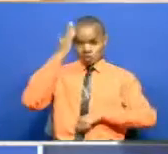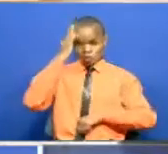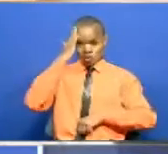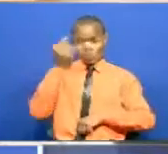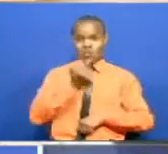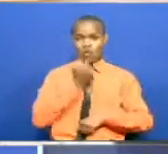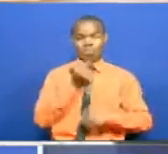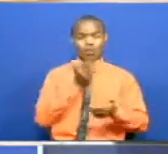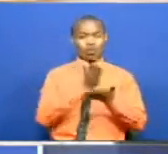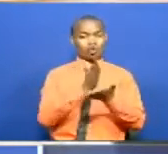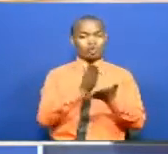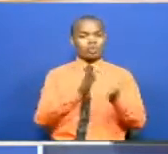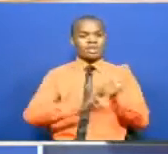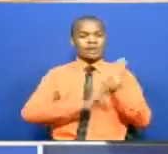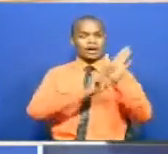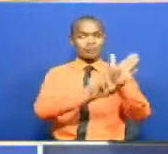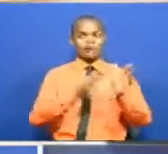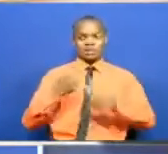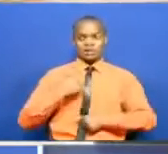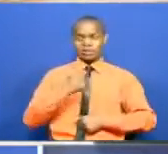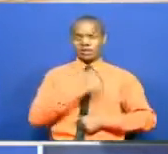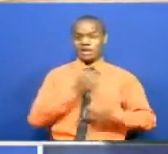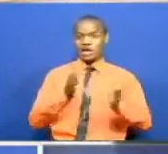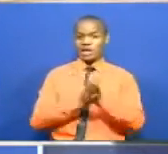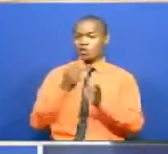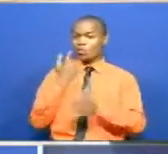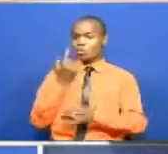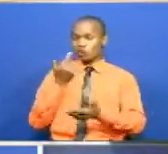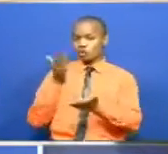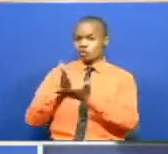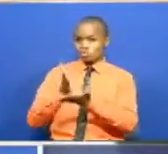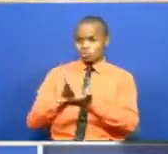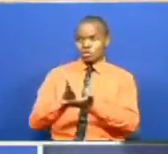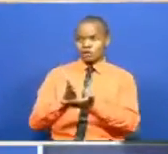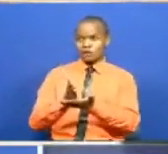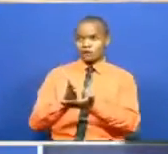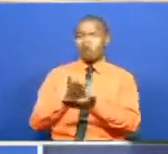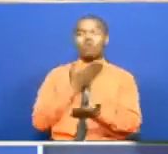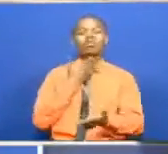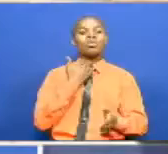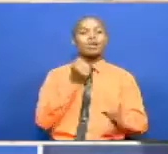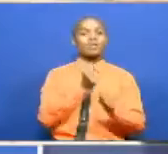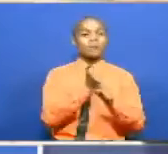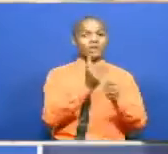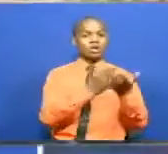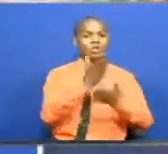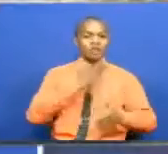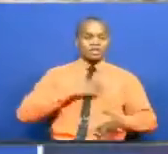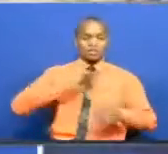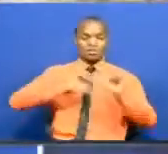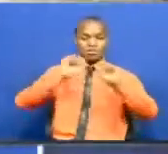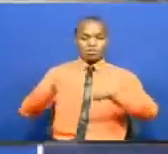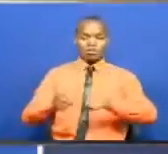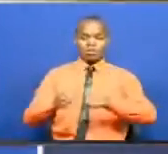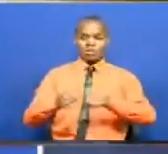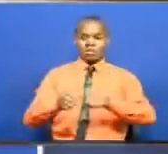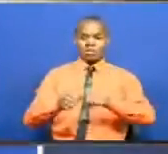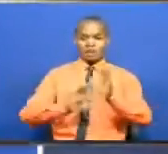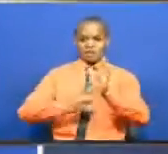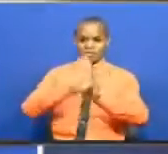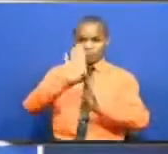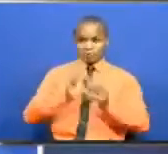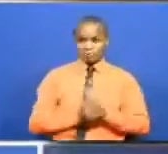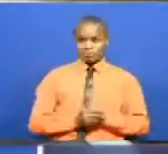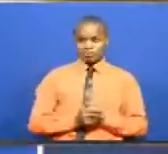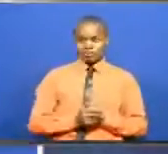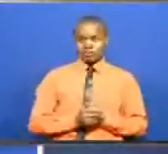ambaye amesimama na sisi na nani ambaye anataka kuhakikisha kwamba Wasamburu watarudi nyuma. Mwenzake Seneta wa